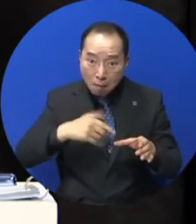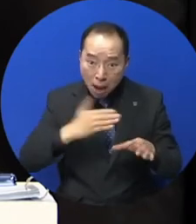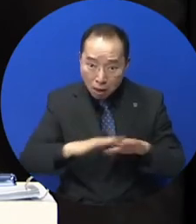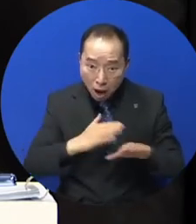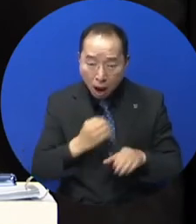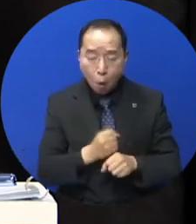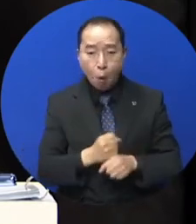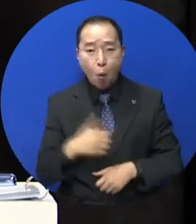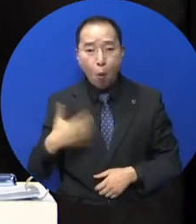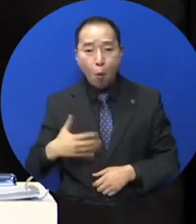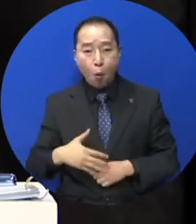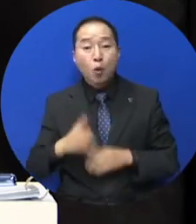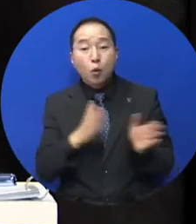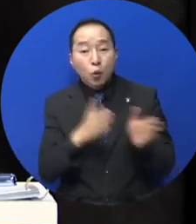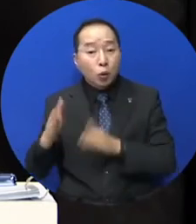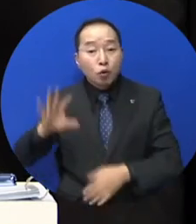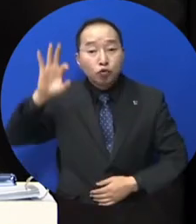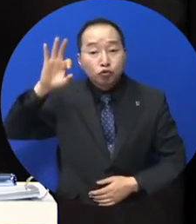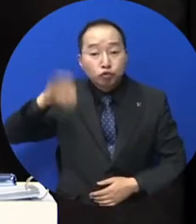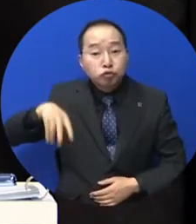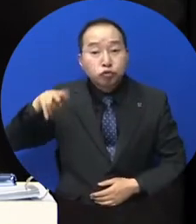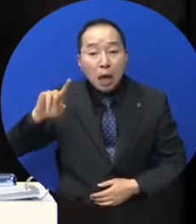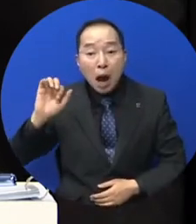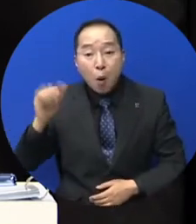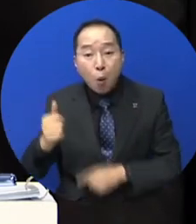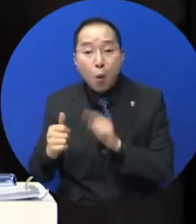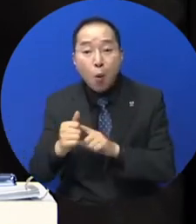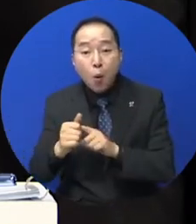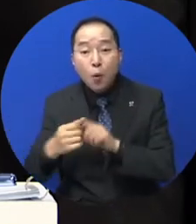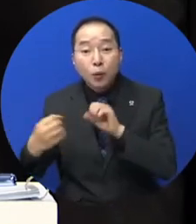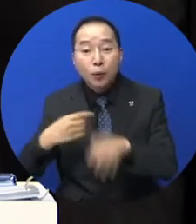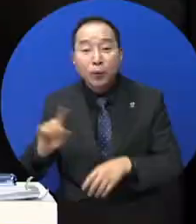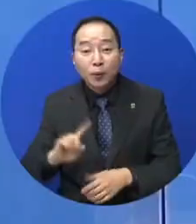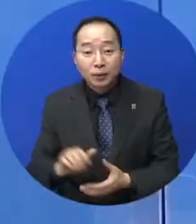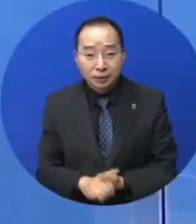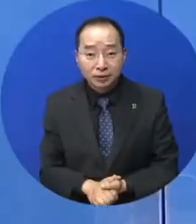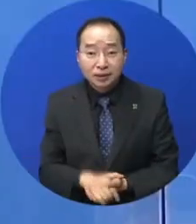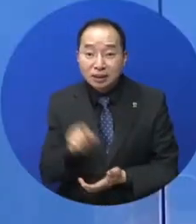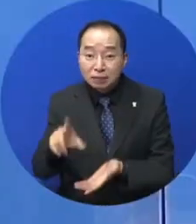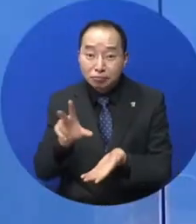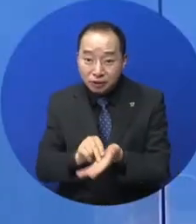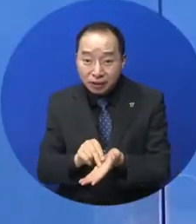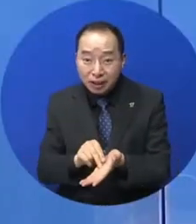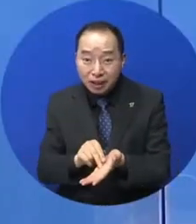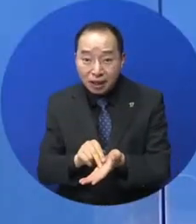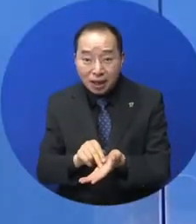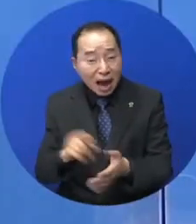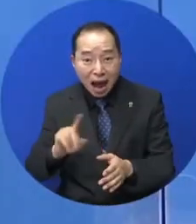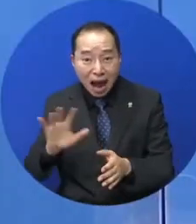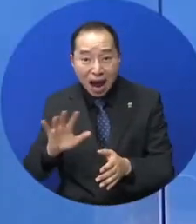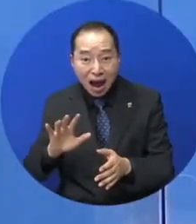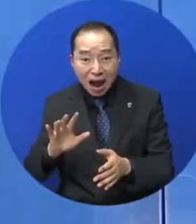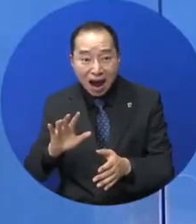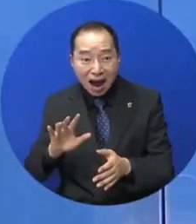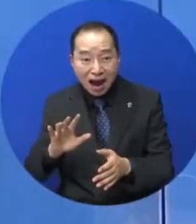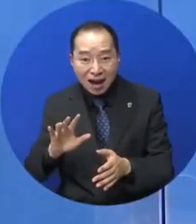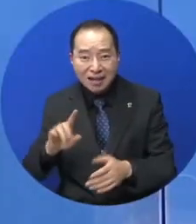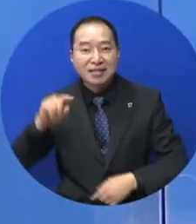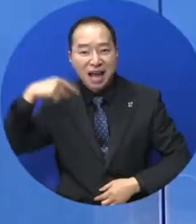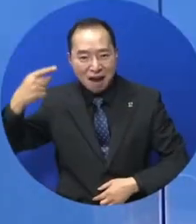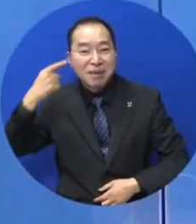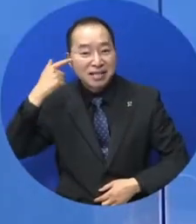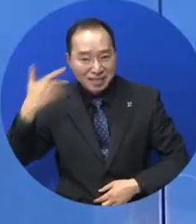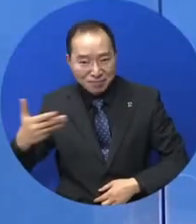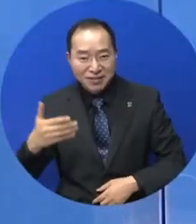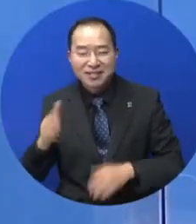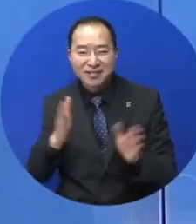자 그렇다고 하면 우상호 후보자는 어떤 답변을 해 주실까요? 같은 문제. 예, 다음에 제가 또 질문을 좀